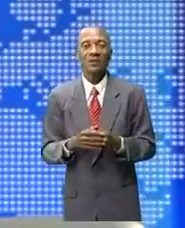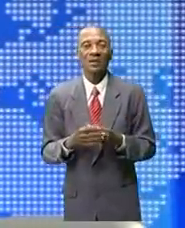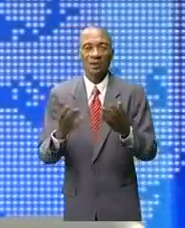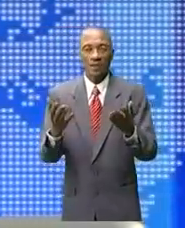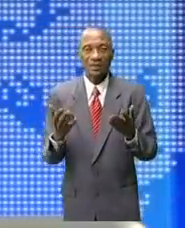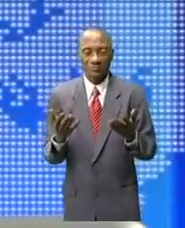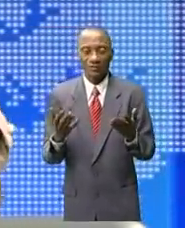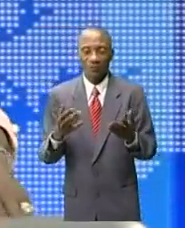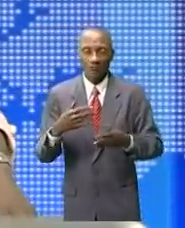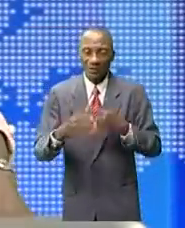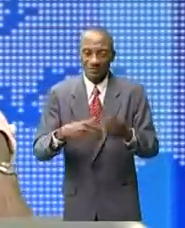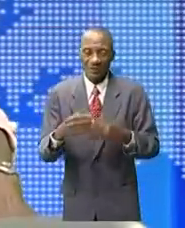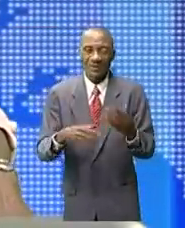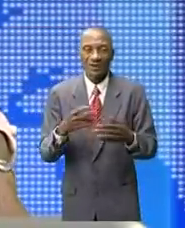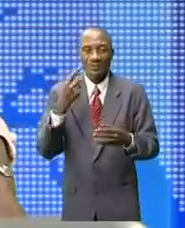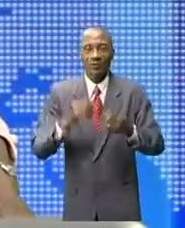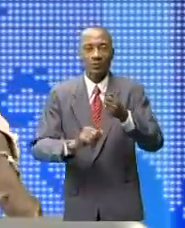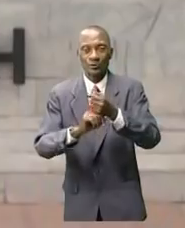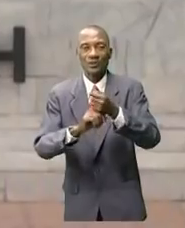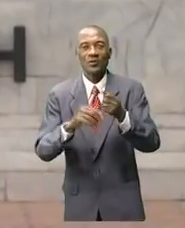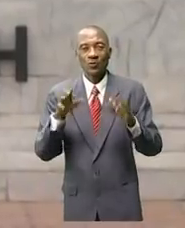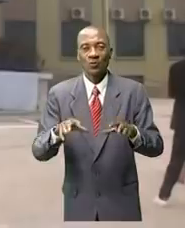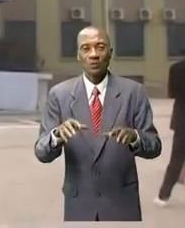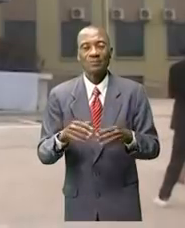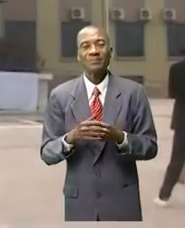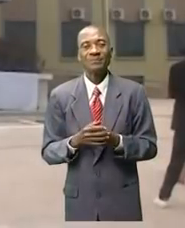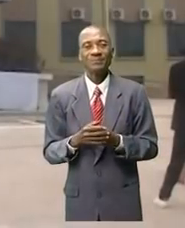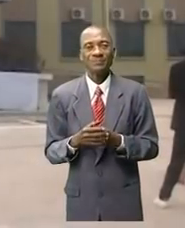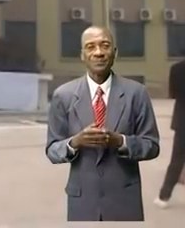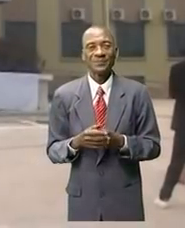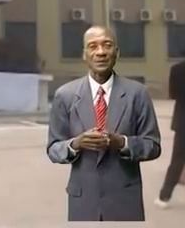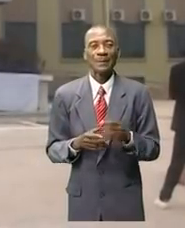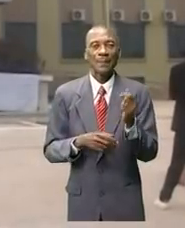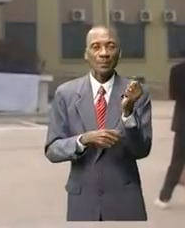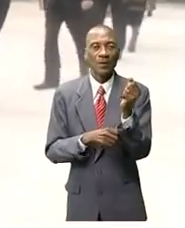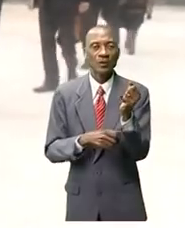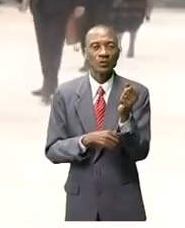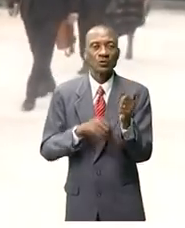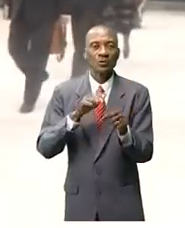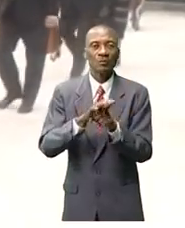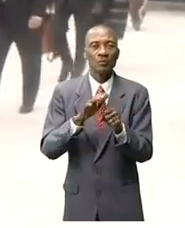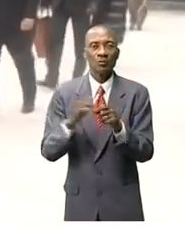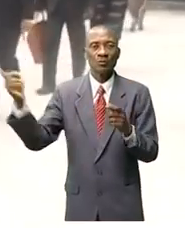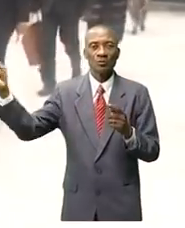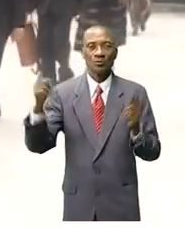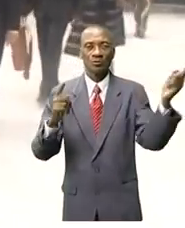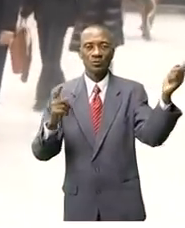Lisette Mujinga et Benjamin Zinga pour le reportage. Ils sont venus de tous les coins du monde pour ce